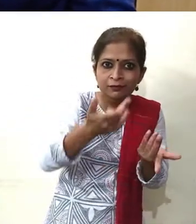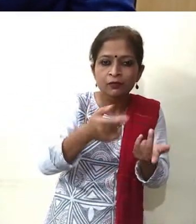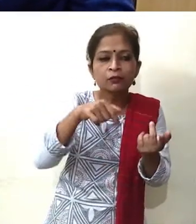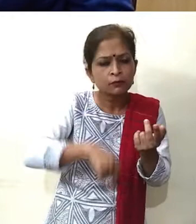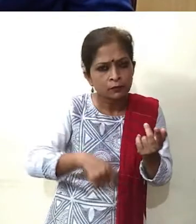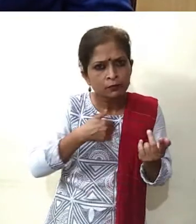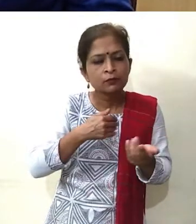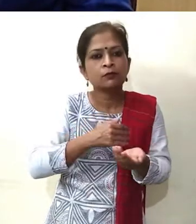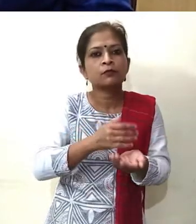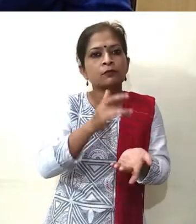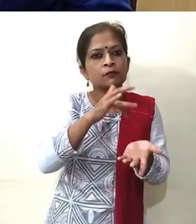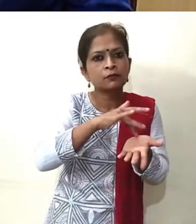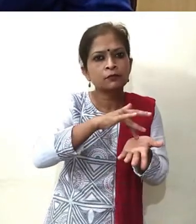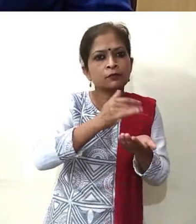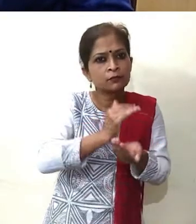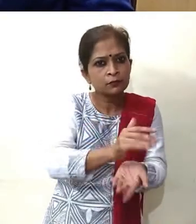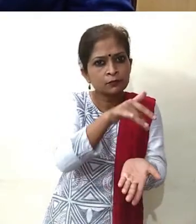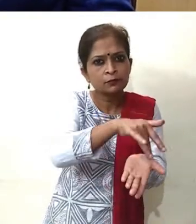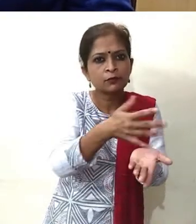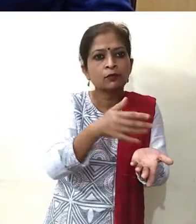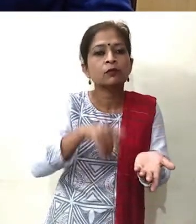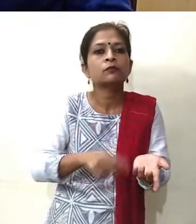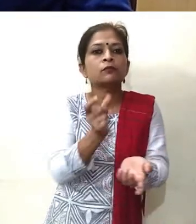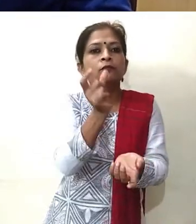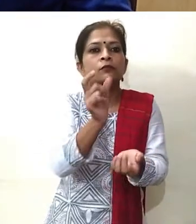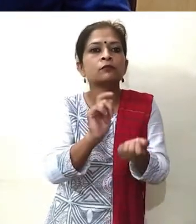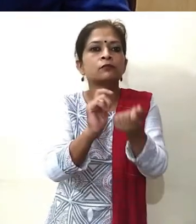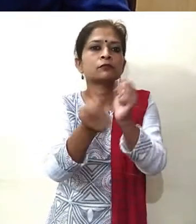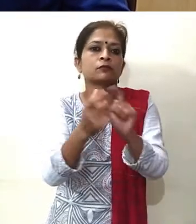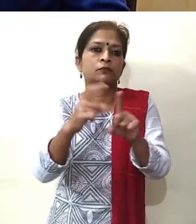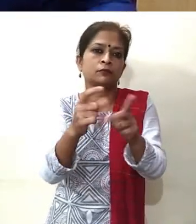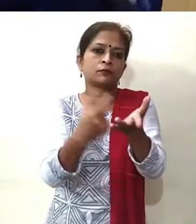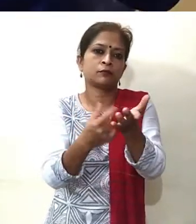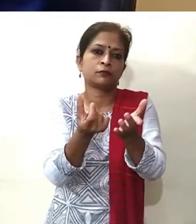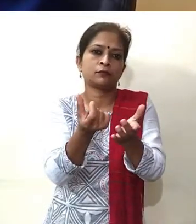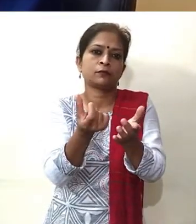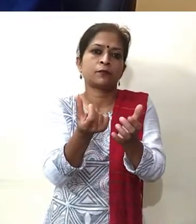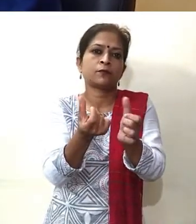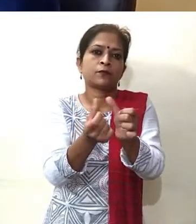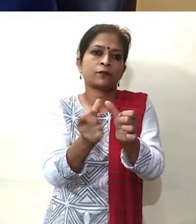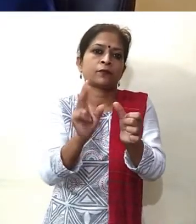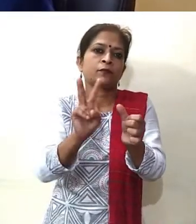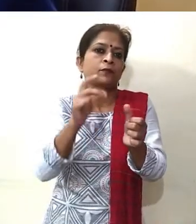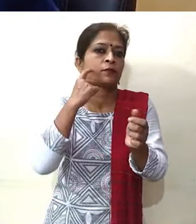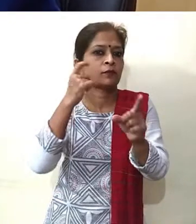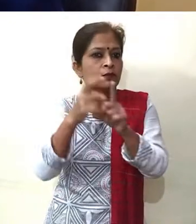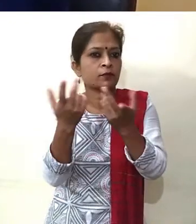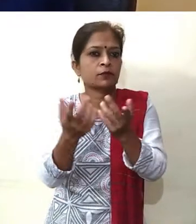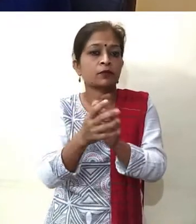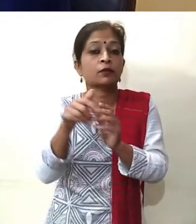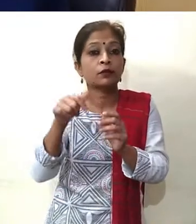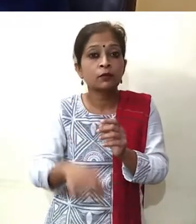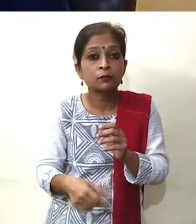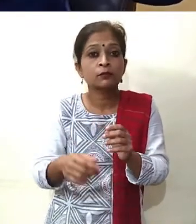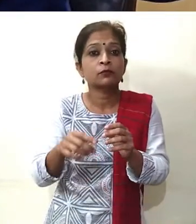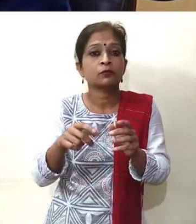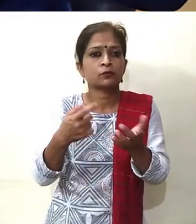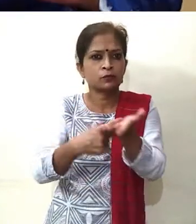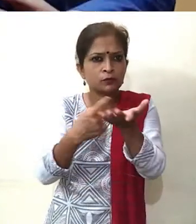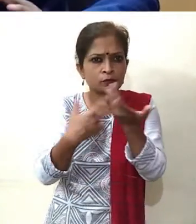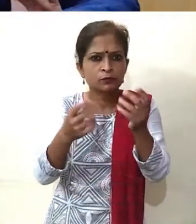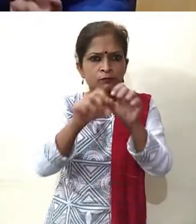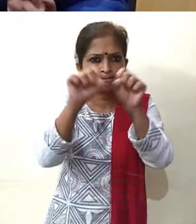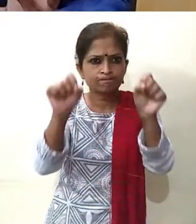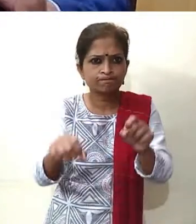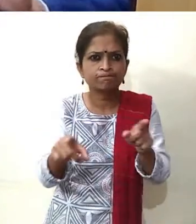उस द्रविड़ शब्द को उठा के हम द्रविड़ बोलते हैं, लेकिन चक्कर यह है, देखिए अगर आप, तो उसी ढांचे में स्वर पहले, व्यंजन